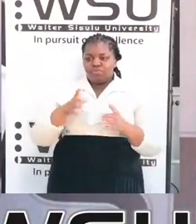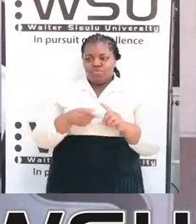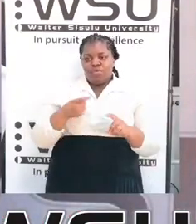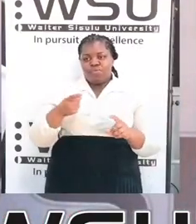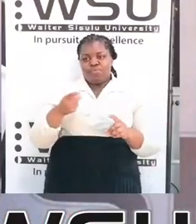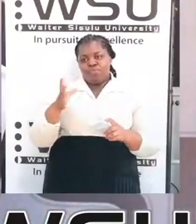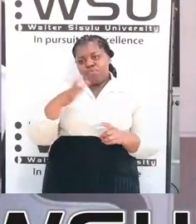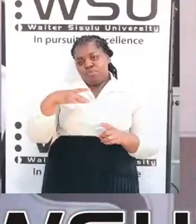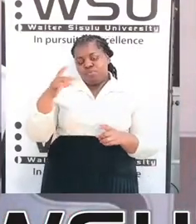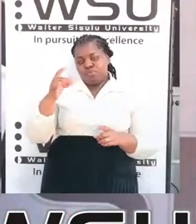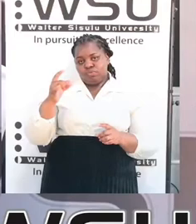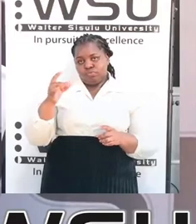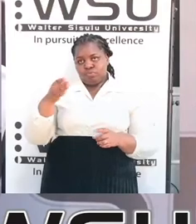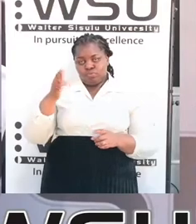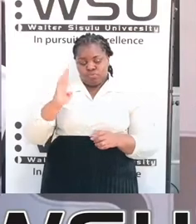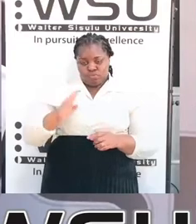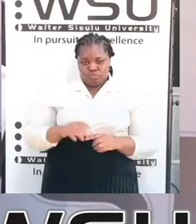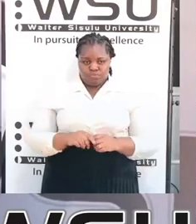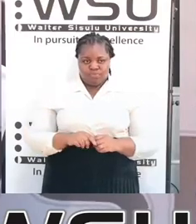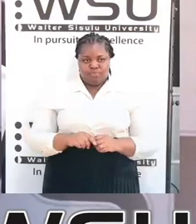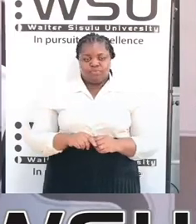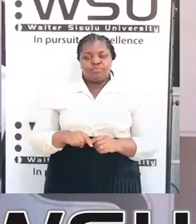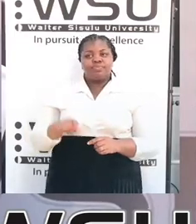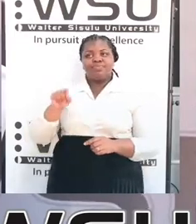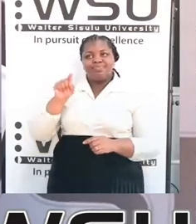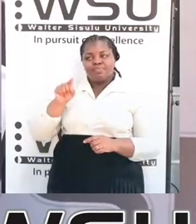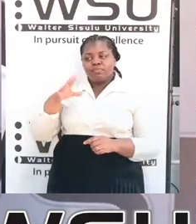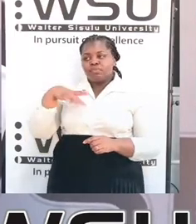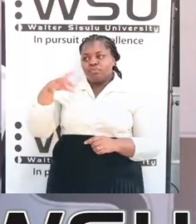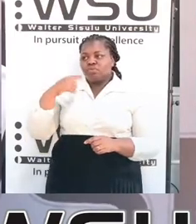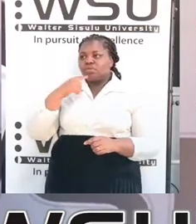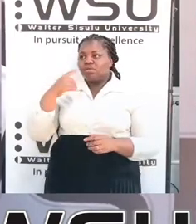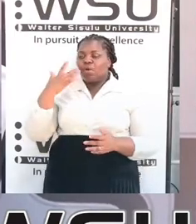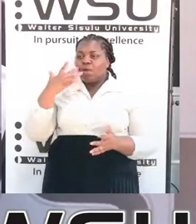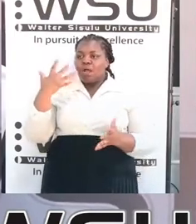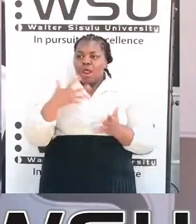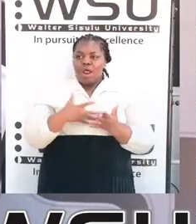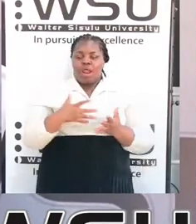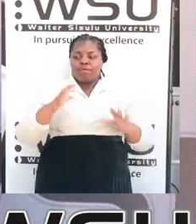kaThixo. Ngulo moya ekuthiwa wafika kusenyanyeni